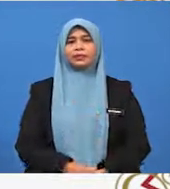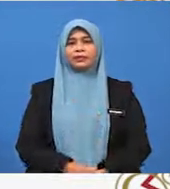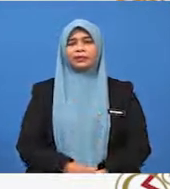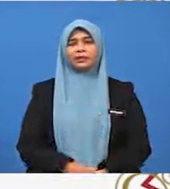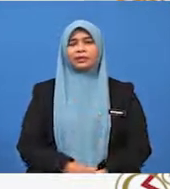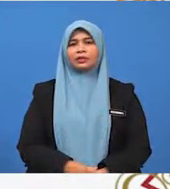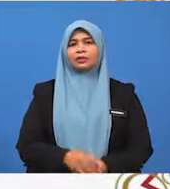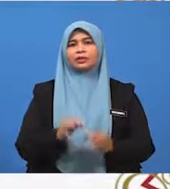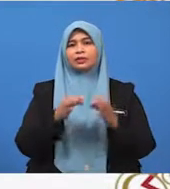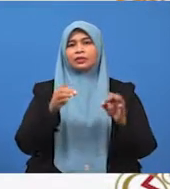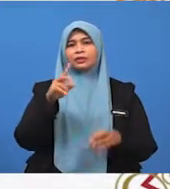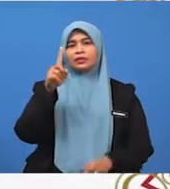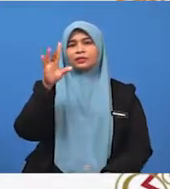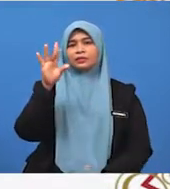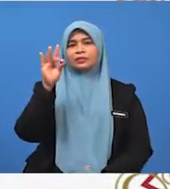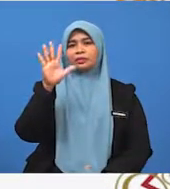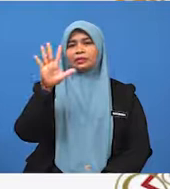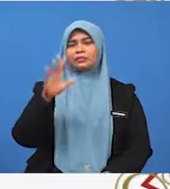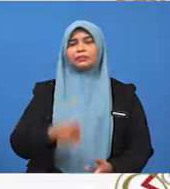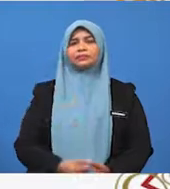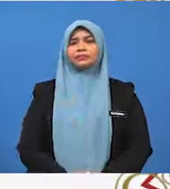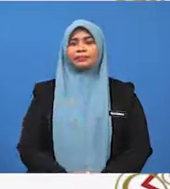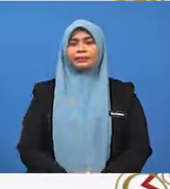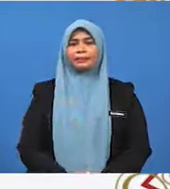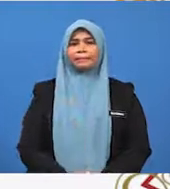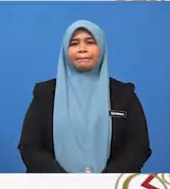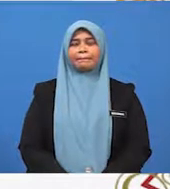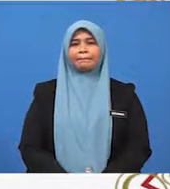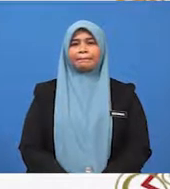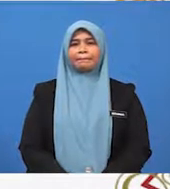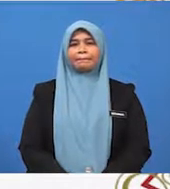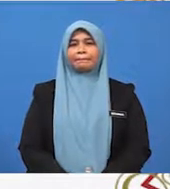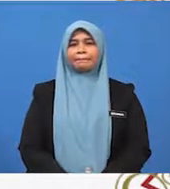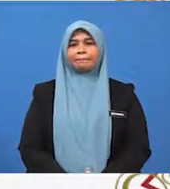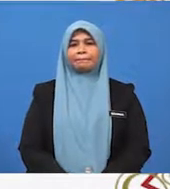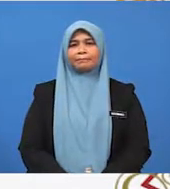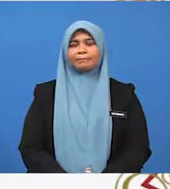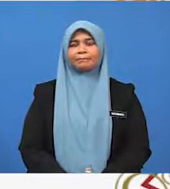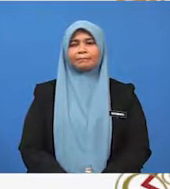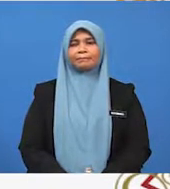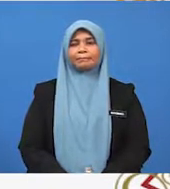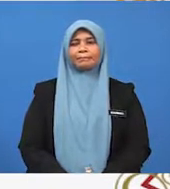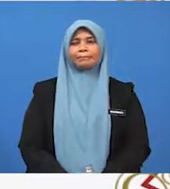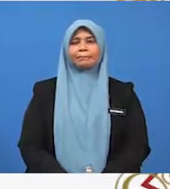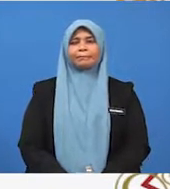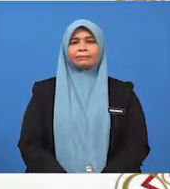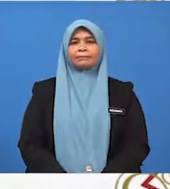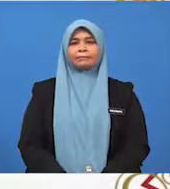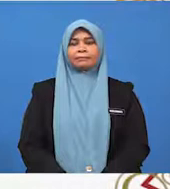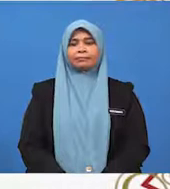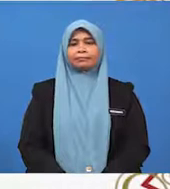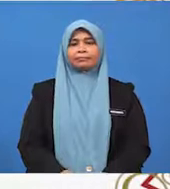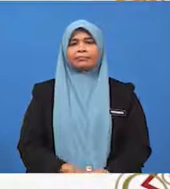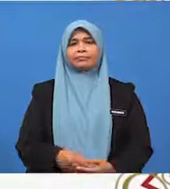al-Qur'an. Shadaqallahu al-azim. Maksudnya bulan Ramadhan yang